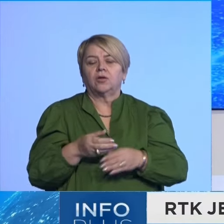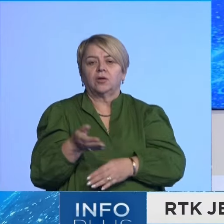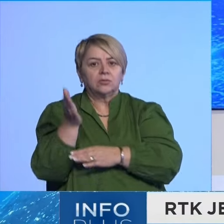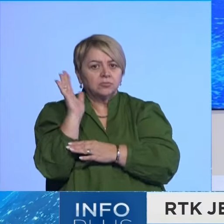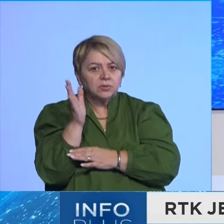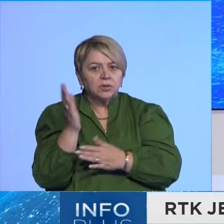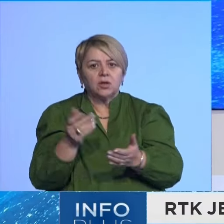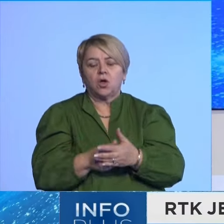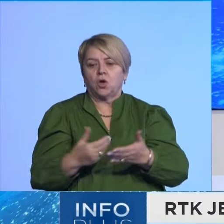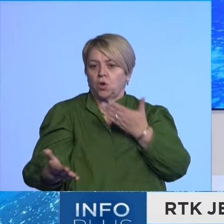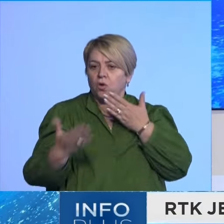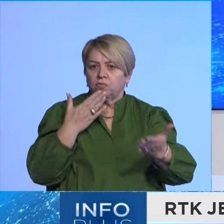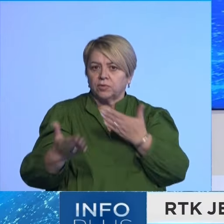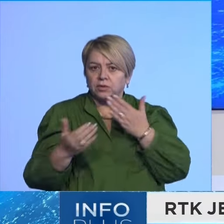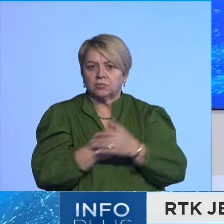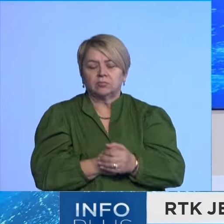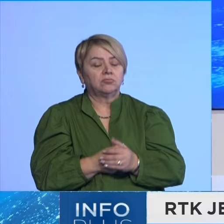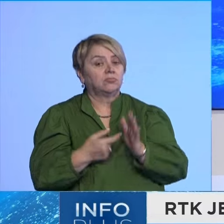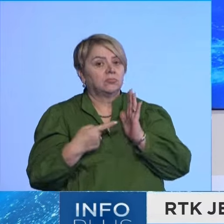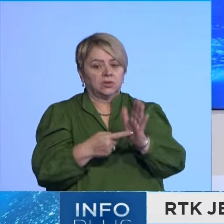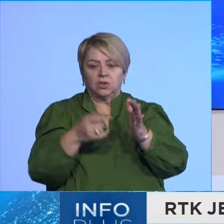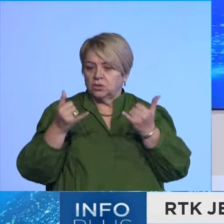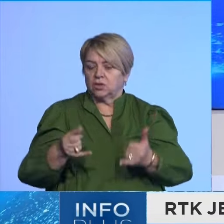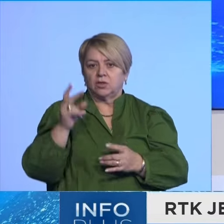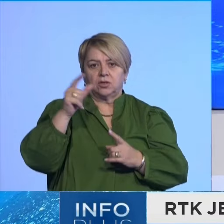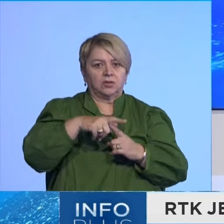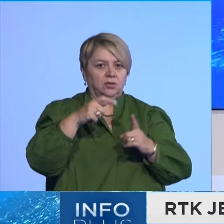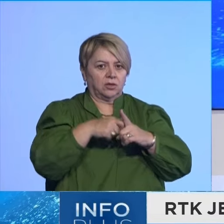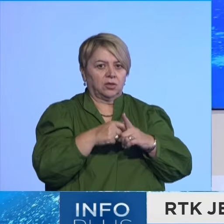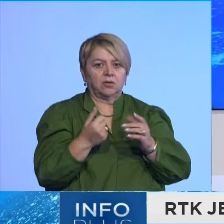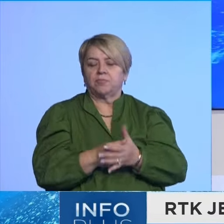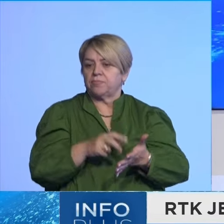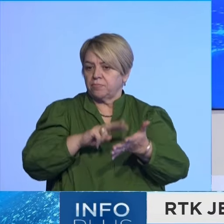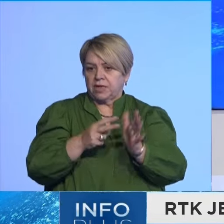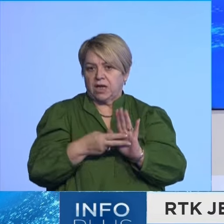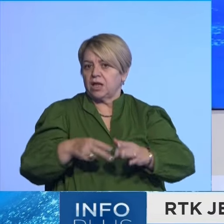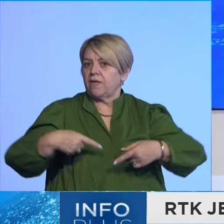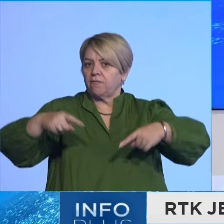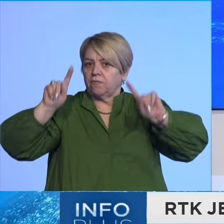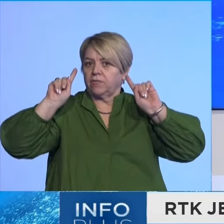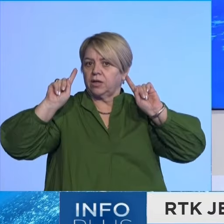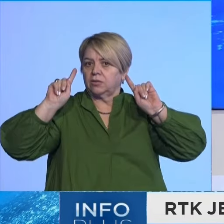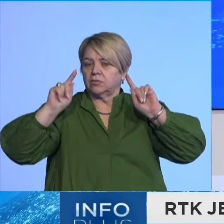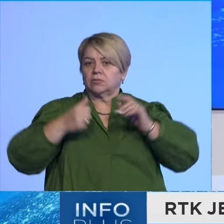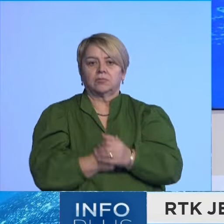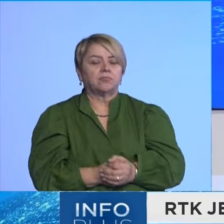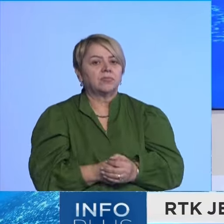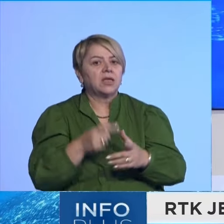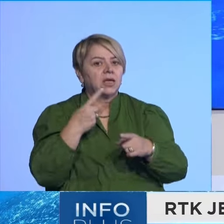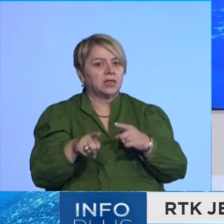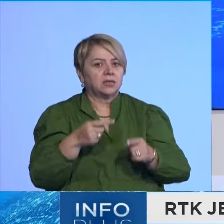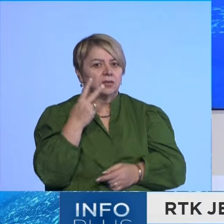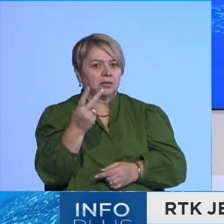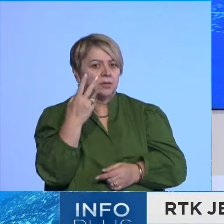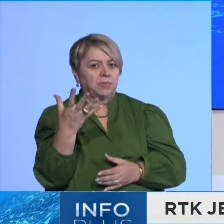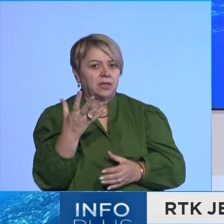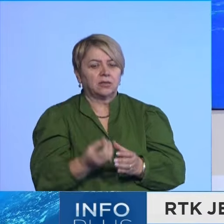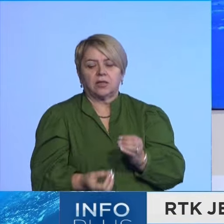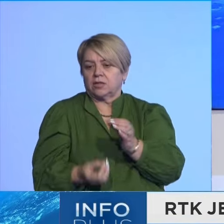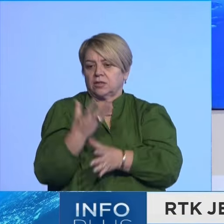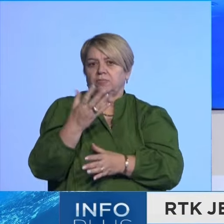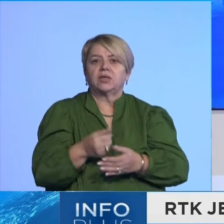se konferenca e cila është transmituar sot në RTK 1 ishte planifikuar javë më parë të transmitohej me rastin e 25 vjetorit të